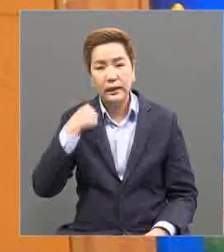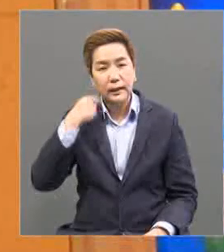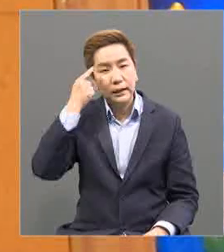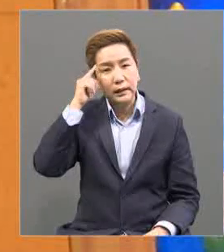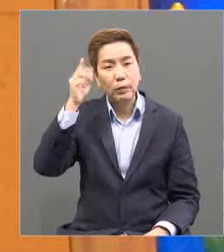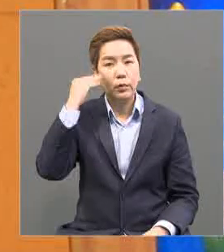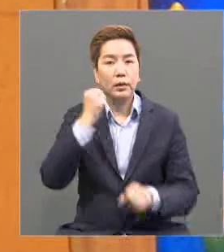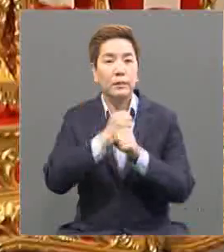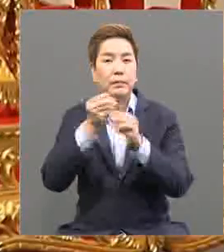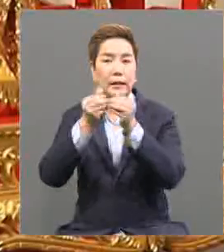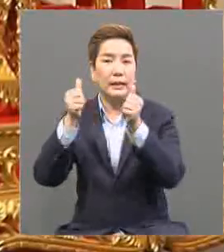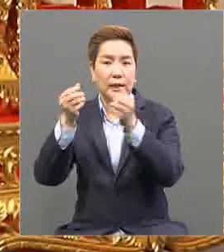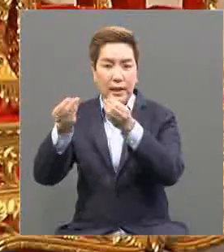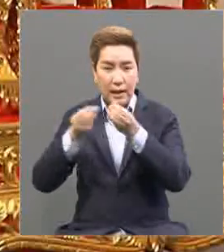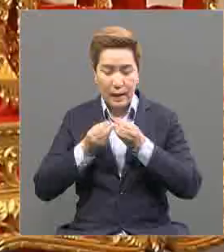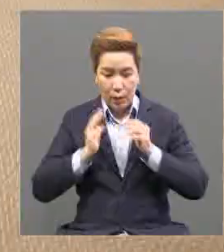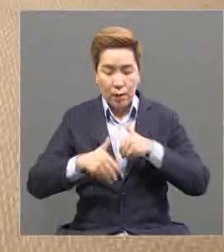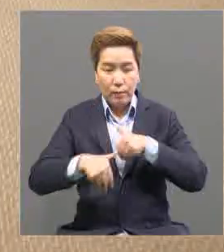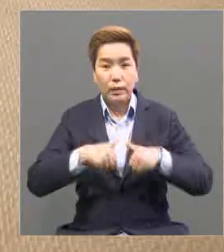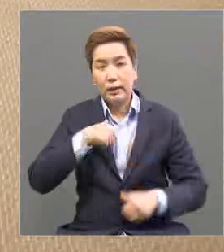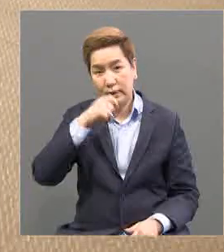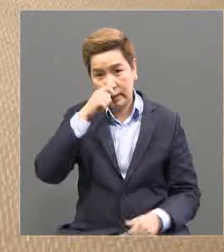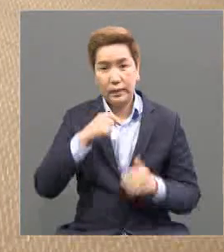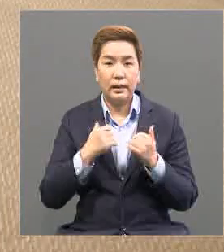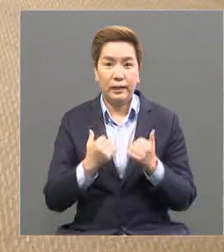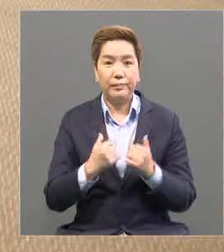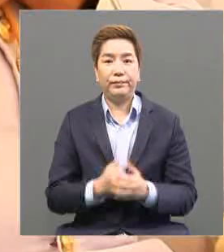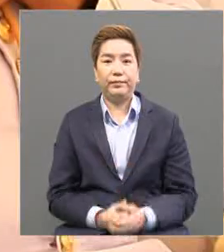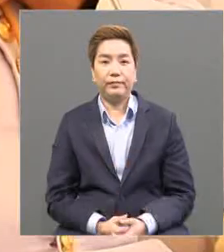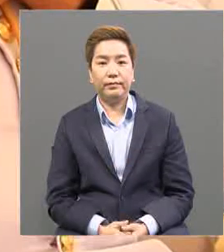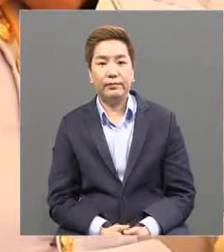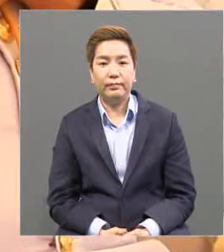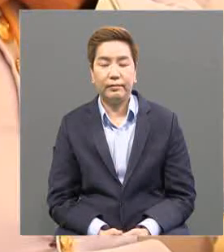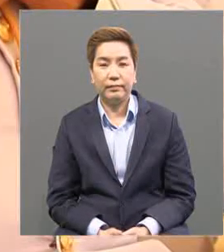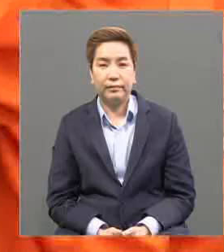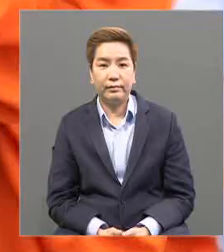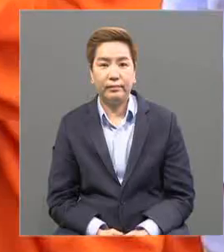ำนึกในพระมหากรุณาธิคุณที่ทรงมีต่อประสบกรณิกรชาวไทยทุกหมู่เหล่าค่ะ